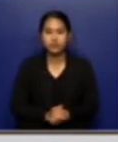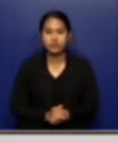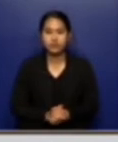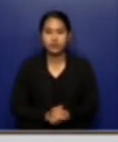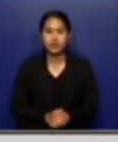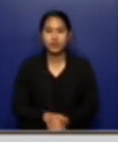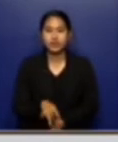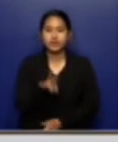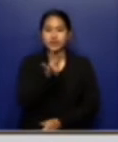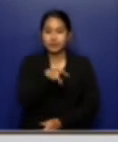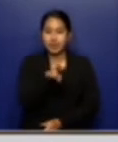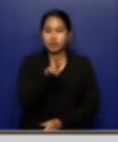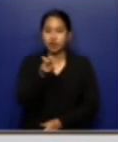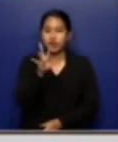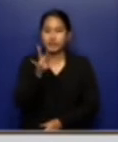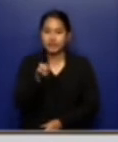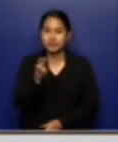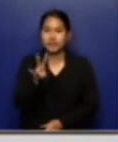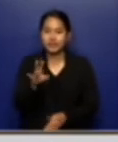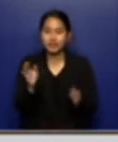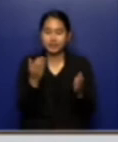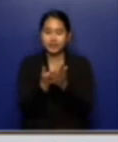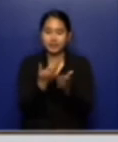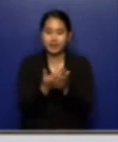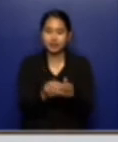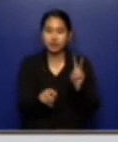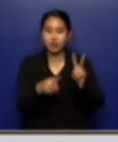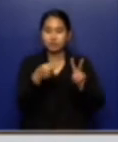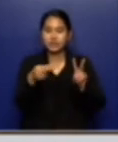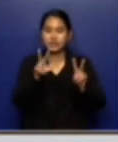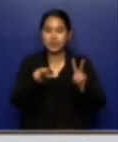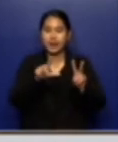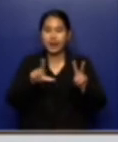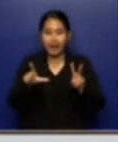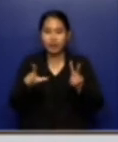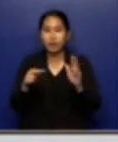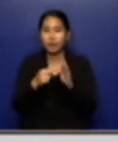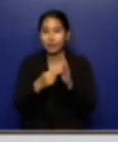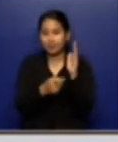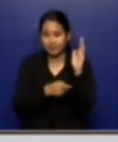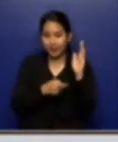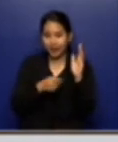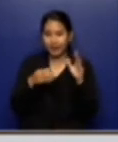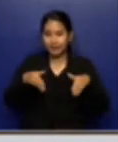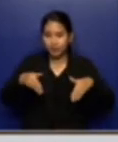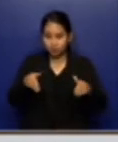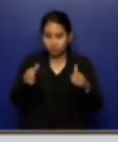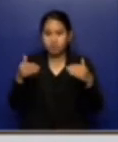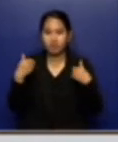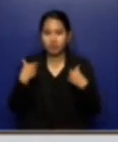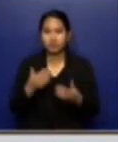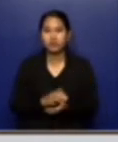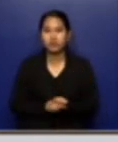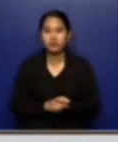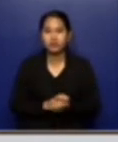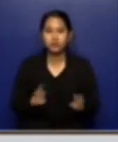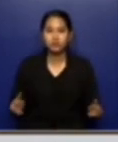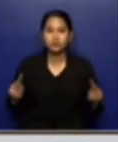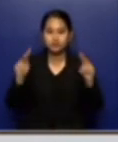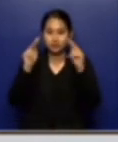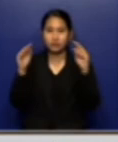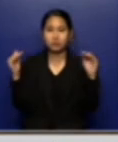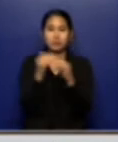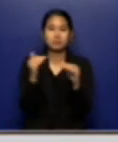7,277 สายทางน่ะ 32,000 กว่าล้านน่ะมันมีไหมพาราแอดฟันน่ะขนาดคมนาคมท่านศักดิ์สย